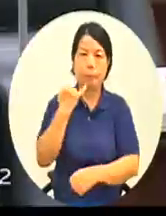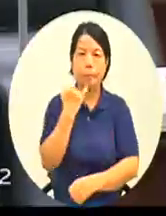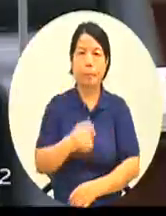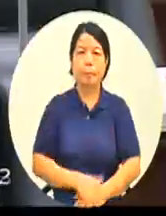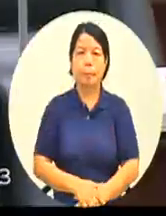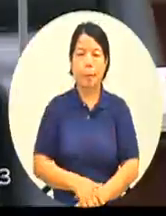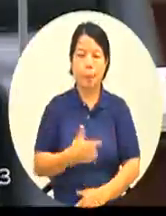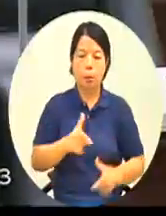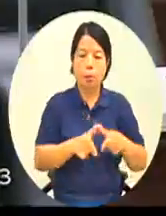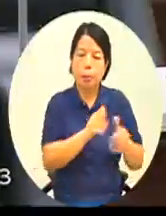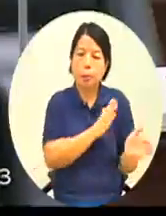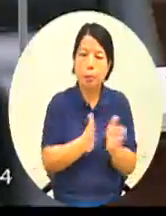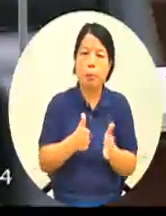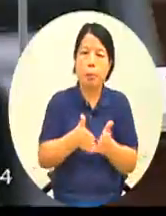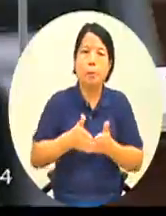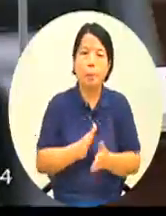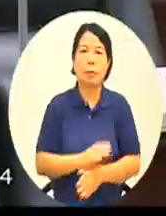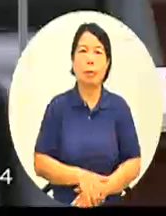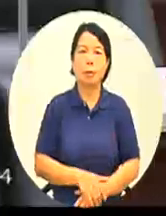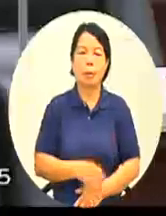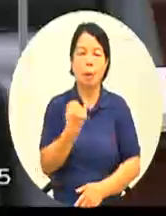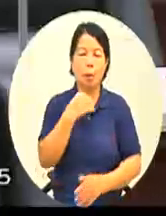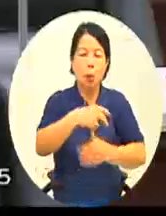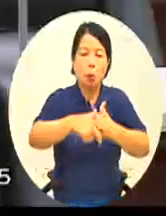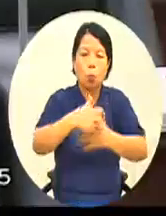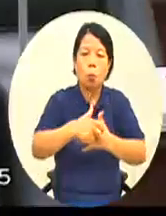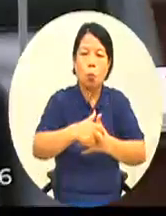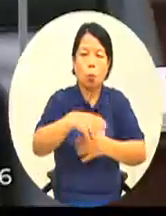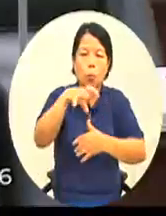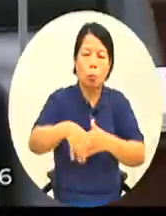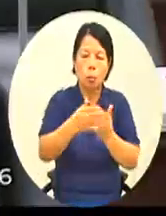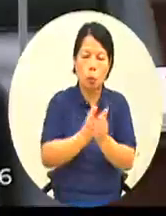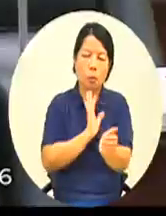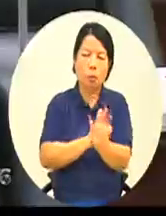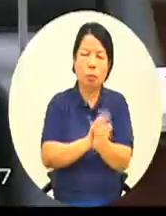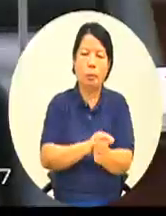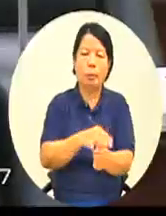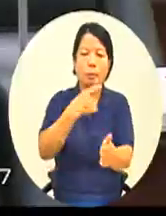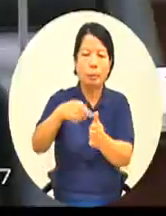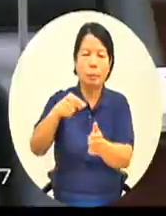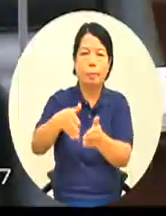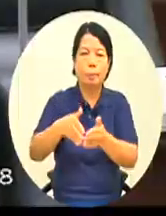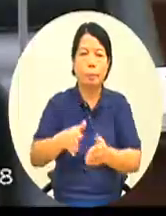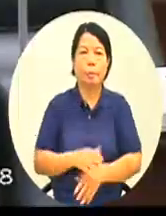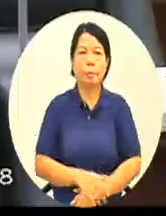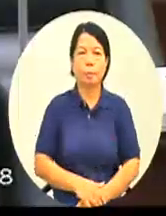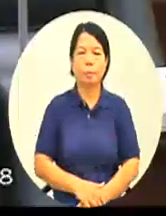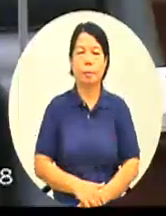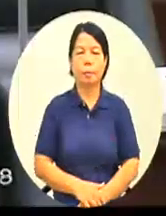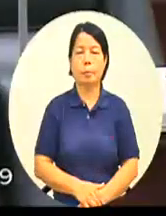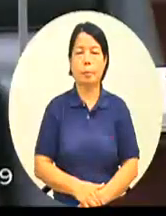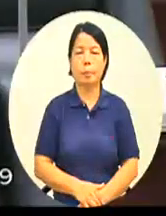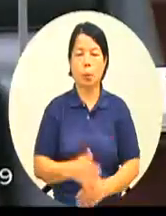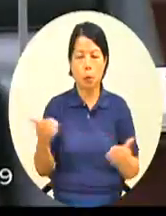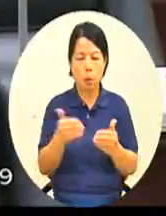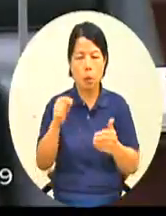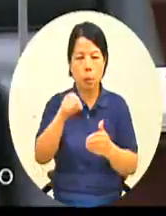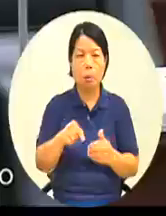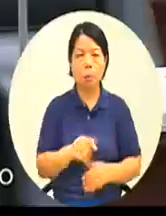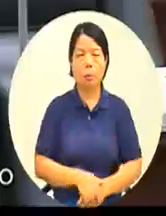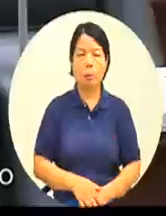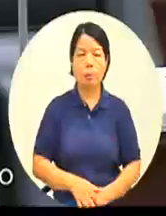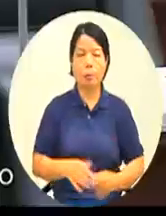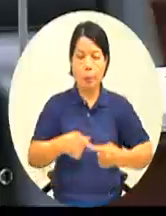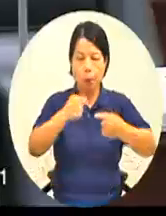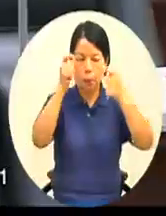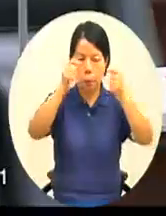在心理方面我们还需要很多可能卫生局这边的协助跟辅导。所以我想延续这个问题我第一个就是说，我